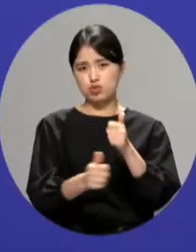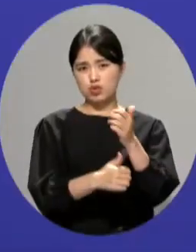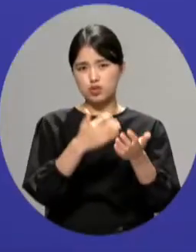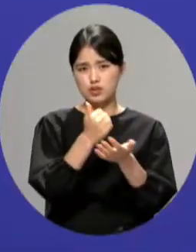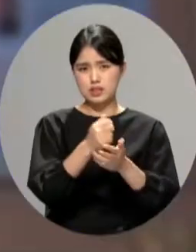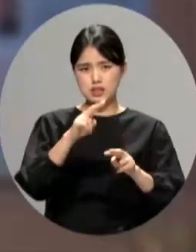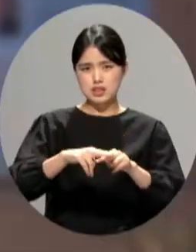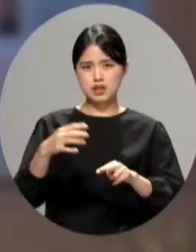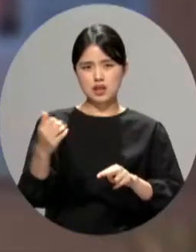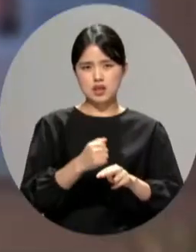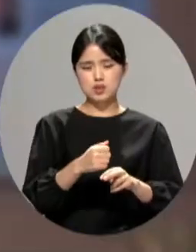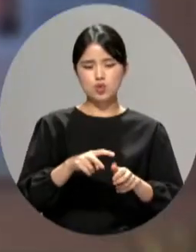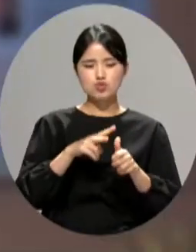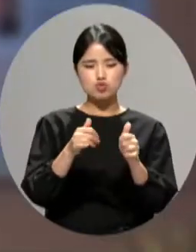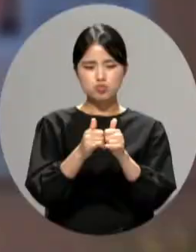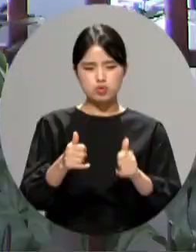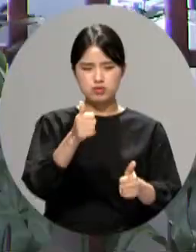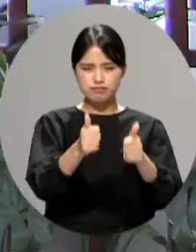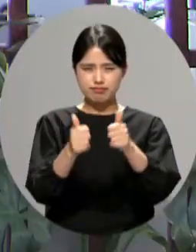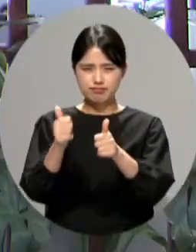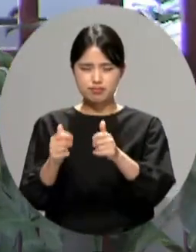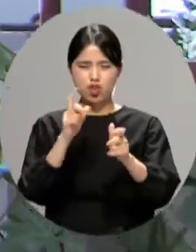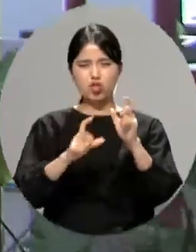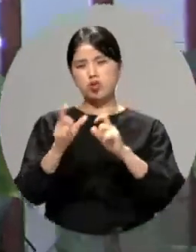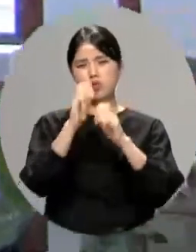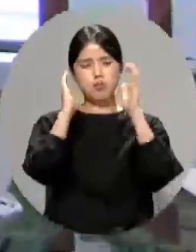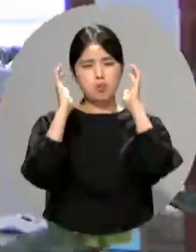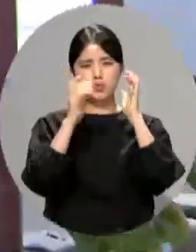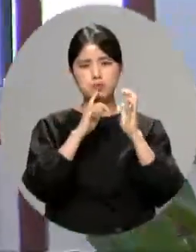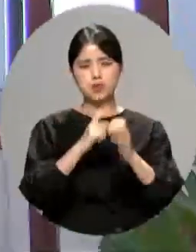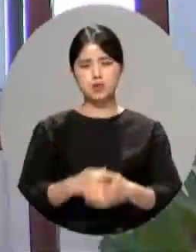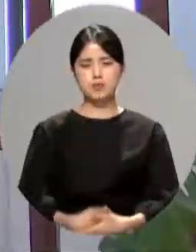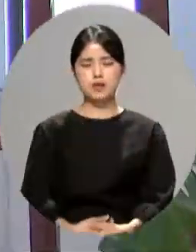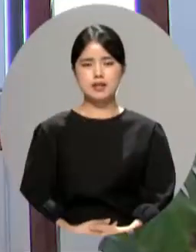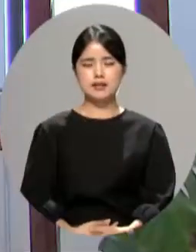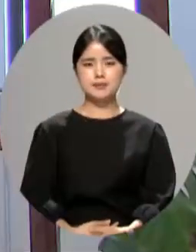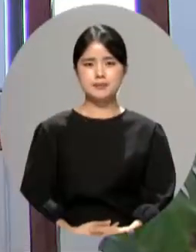후보들 간의 셈법은 더욱 복잡해질 전망입니다. MBC 뉴스 정태우입니다.